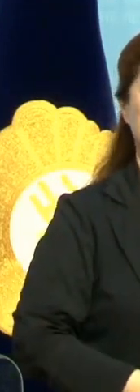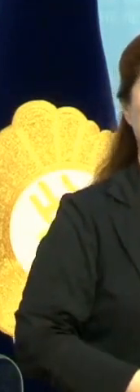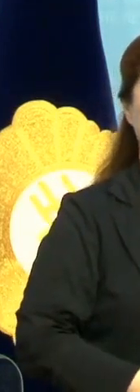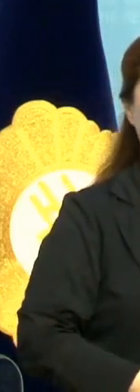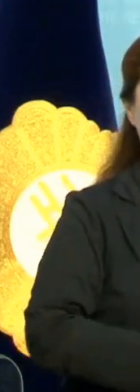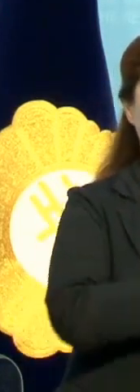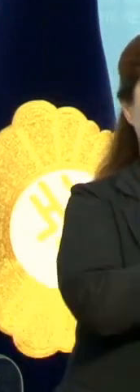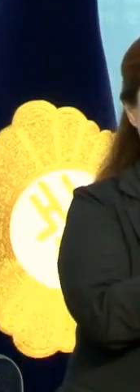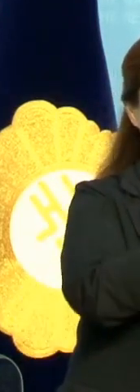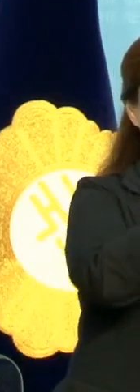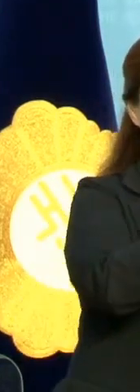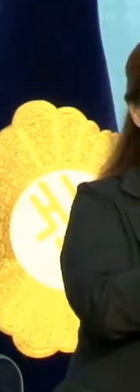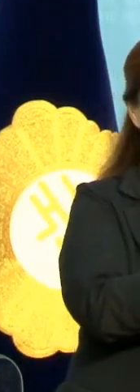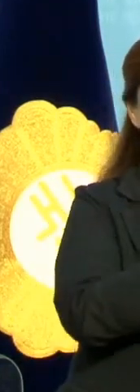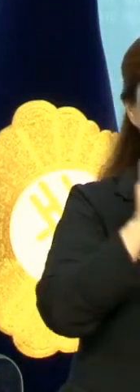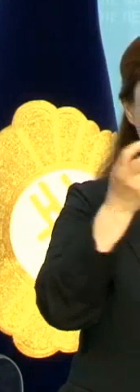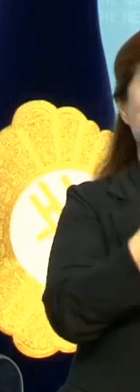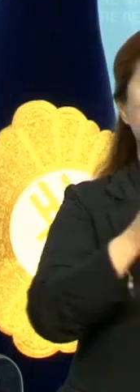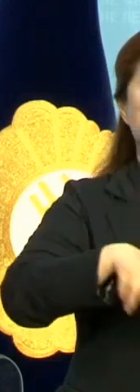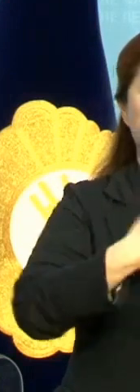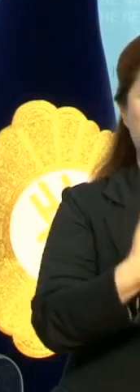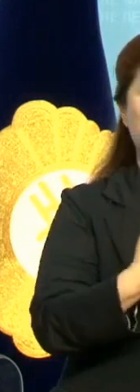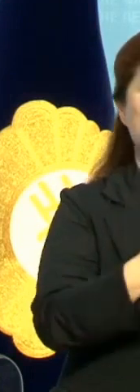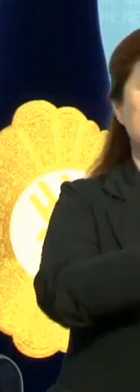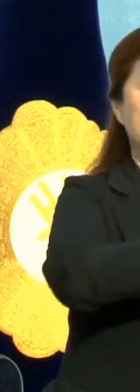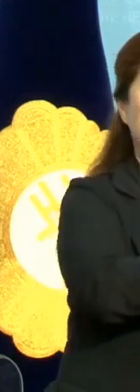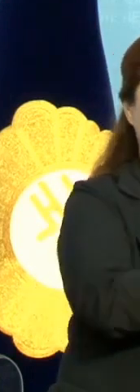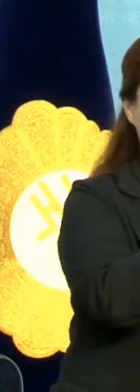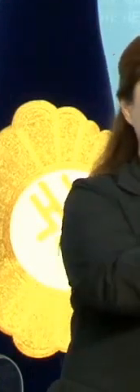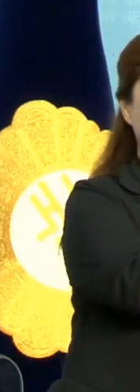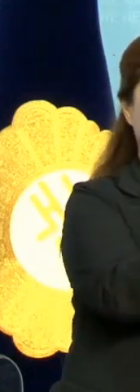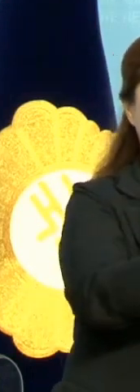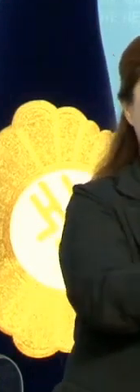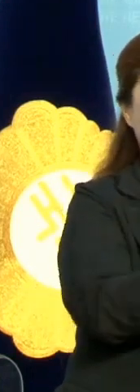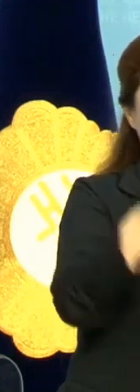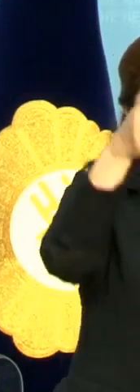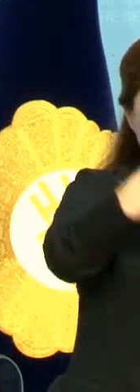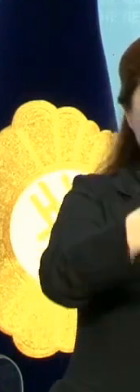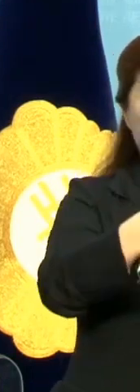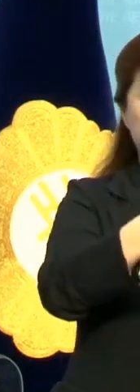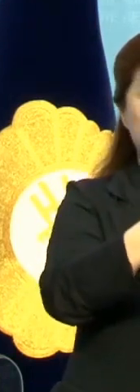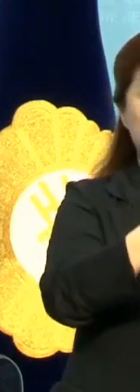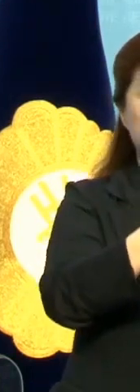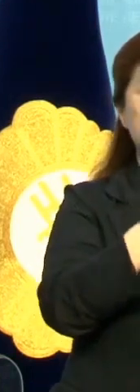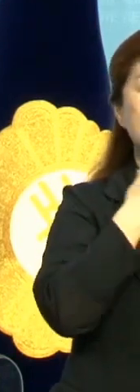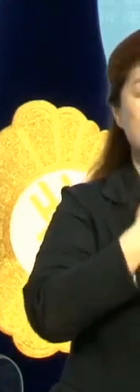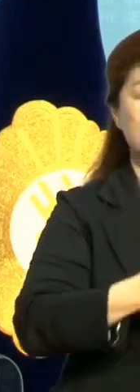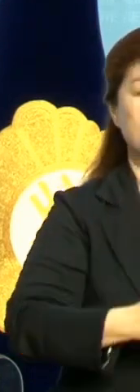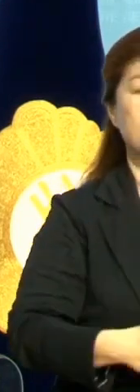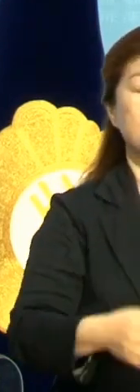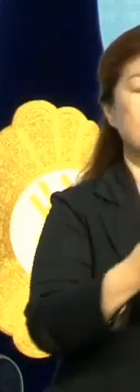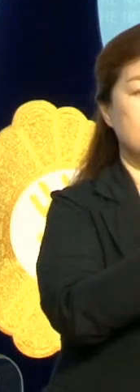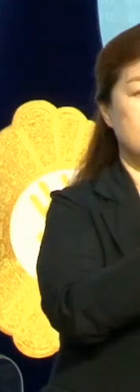개혁도 재벌개혁도 한번 시작하면 그 끝을 보았습니다.